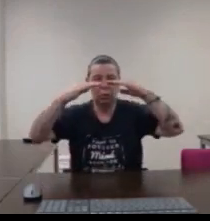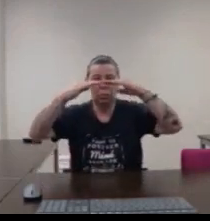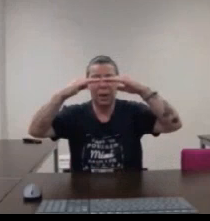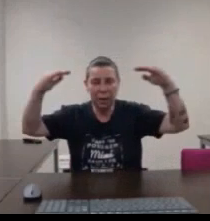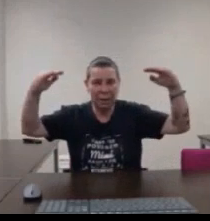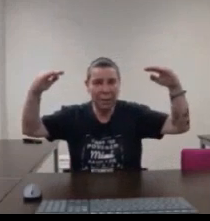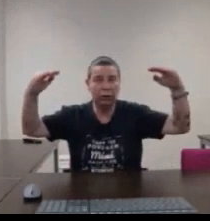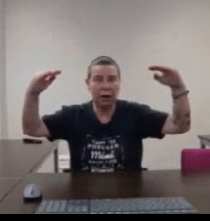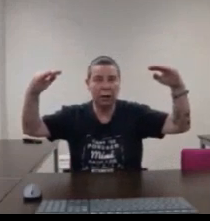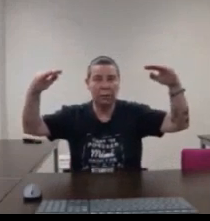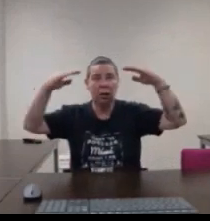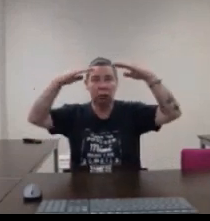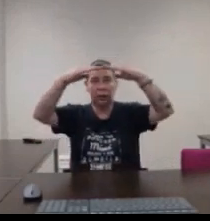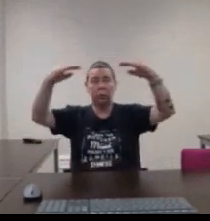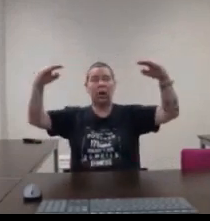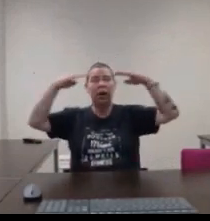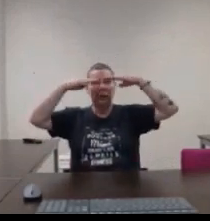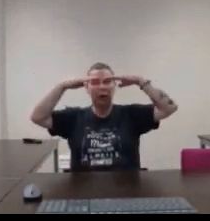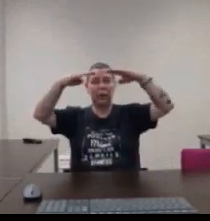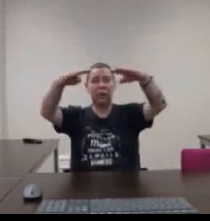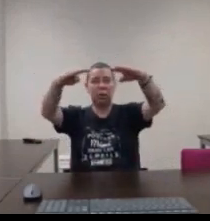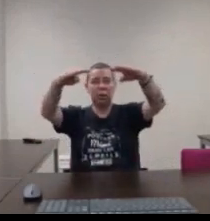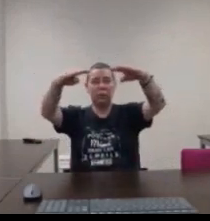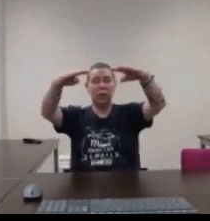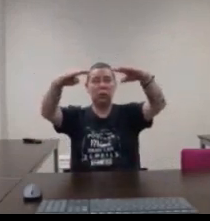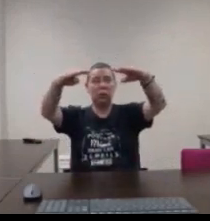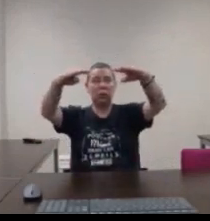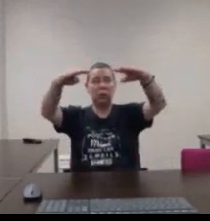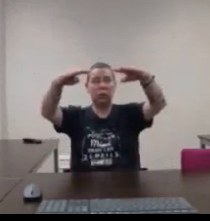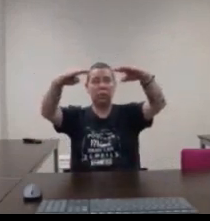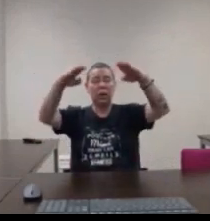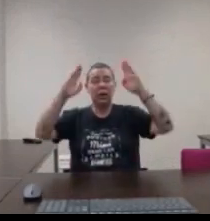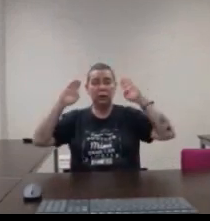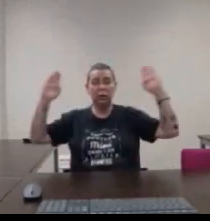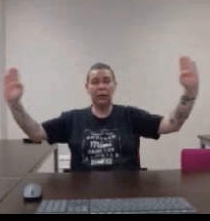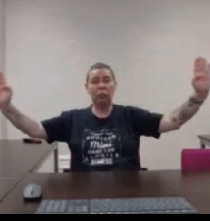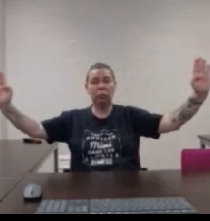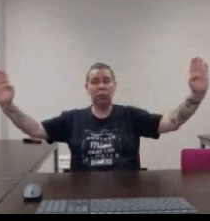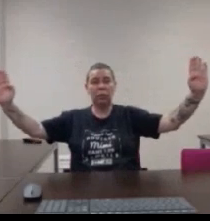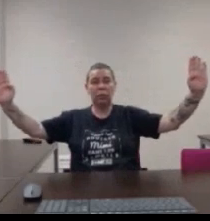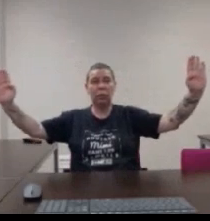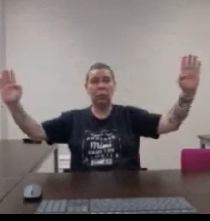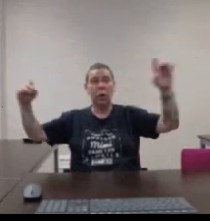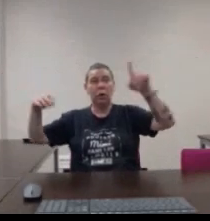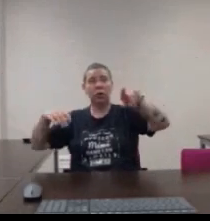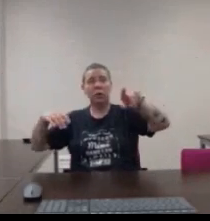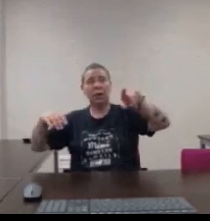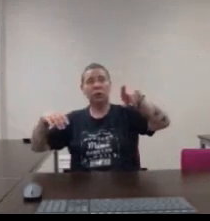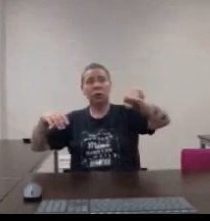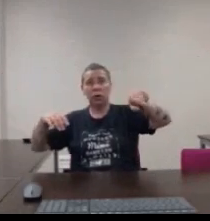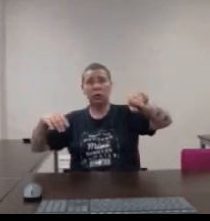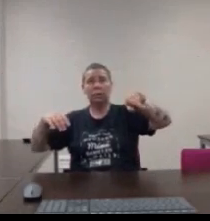écrans soient à la même hauteur, que cette hauteur-là, elle soit réglée au niveau de la hauteur de vos yeux et que les deux soient dans votre champ de vision.